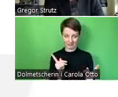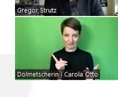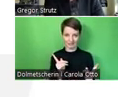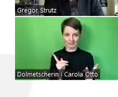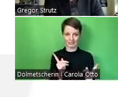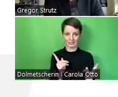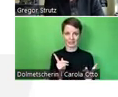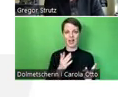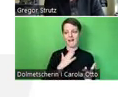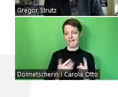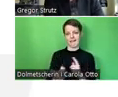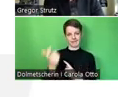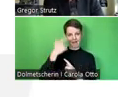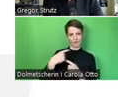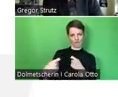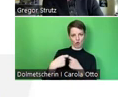Sie gerne mit uns in Verbindung.